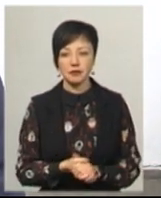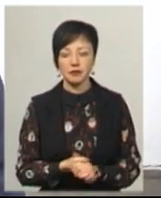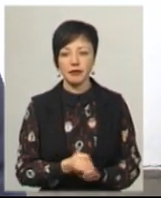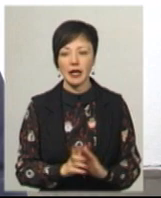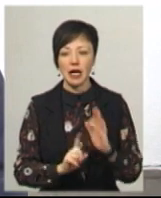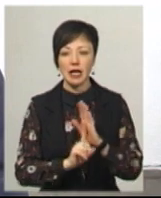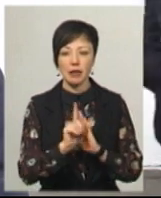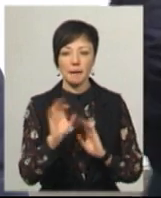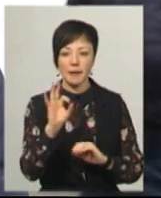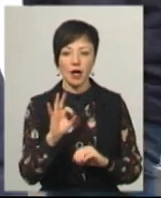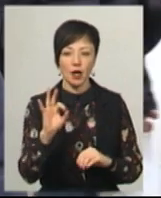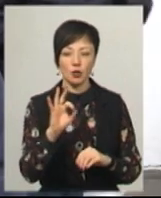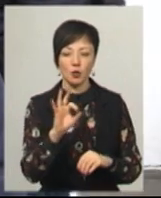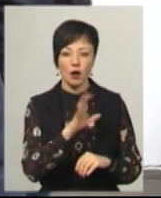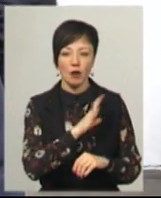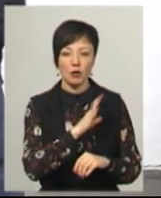Температура була,